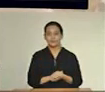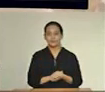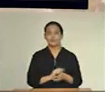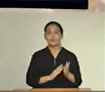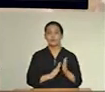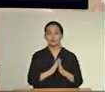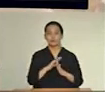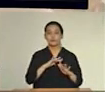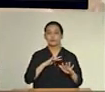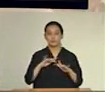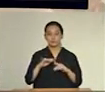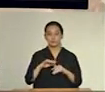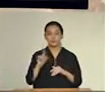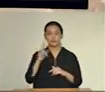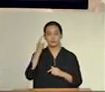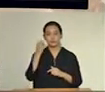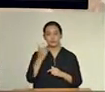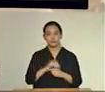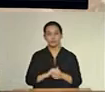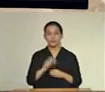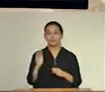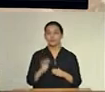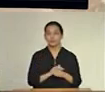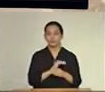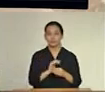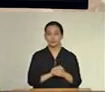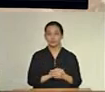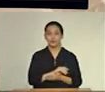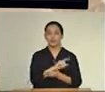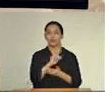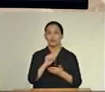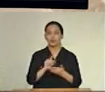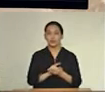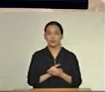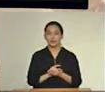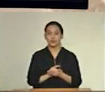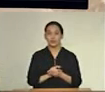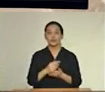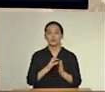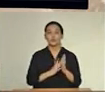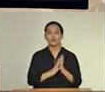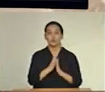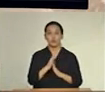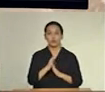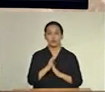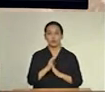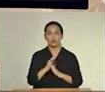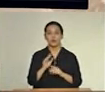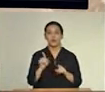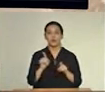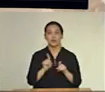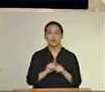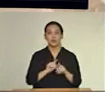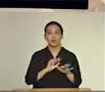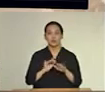O'simliklar harakatlanadimi? Barakalla aziz o'quvchilar. Albatta, ular ham harakatlanadi. Faqat biz ularni ikki